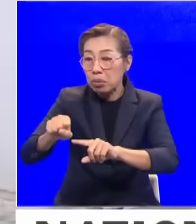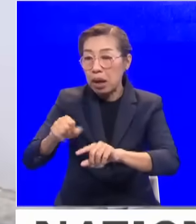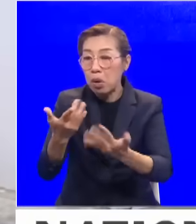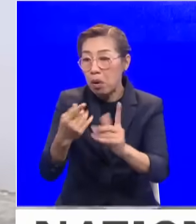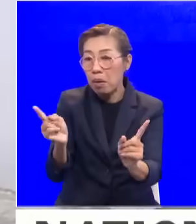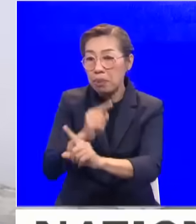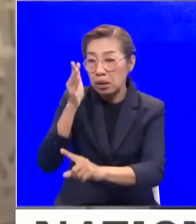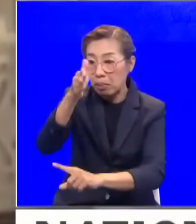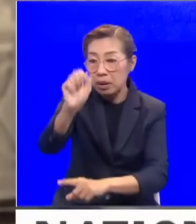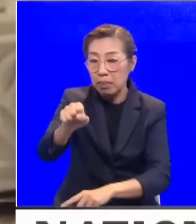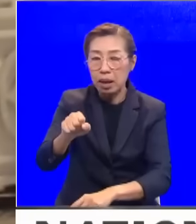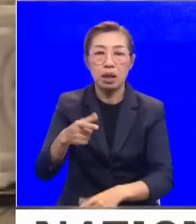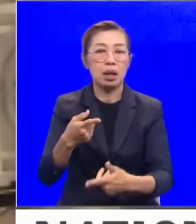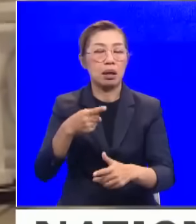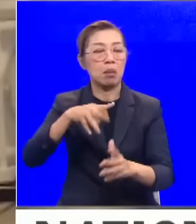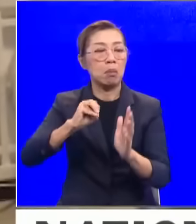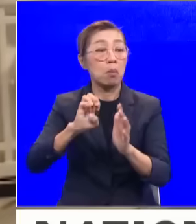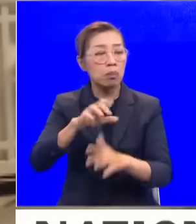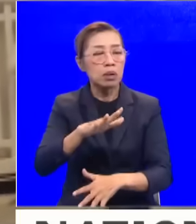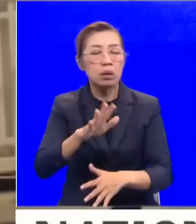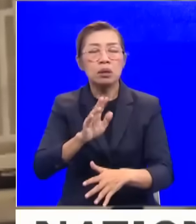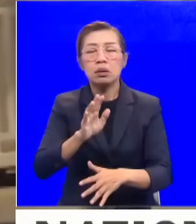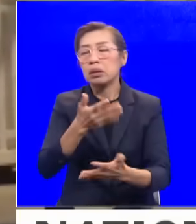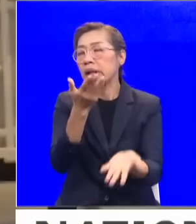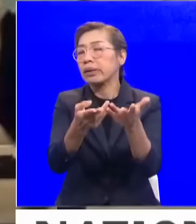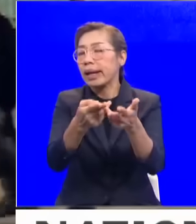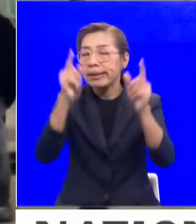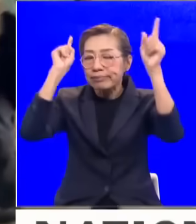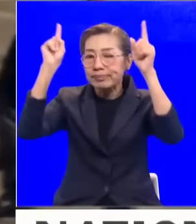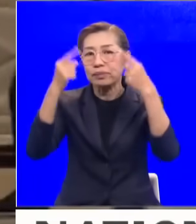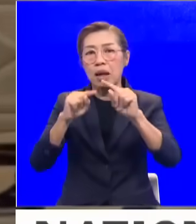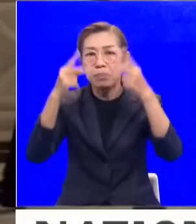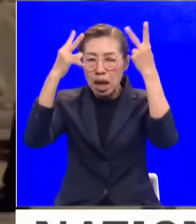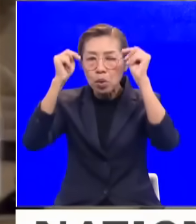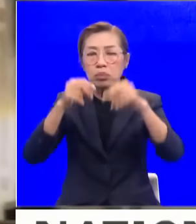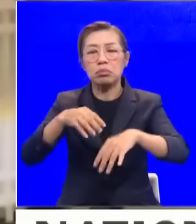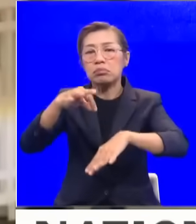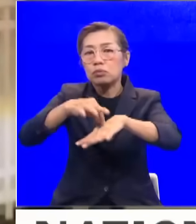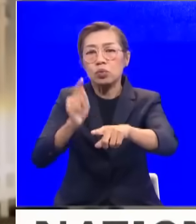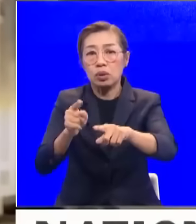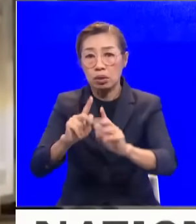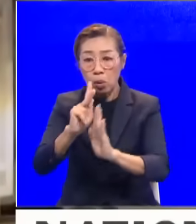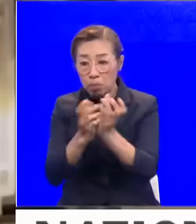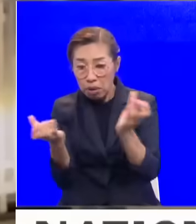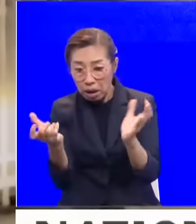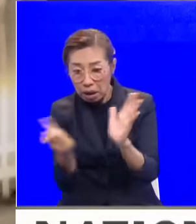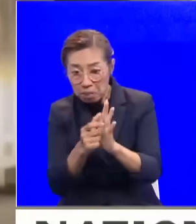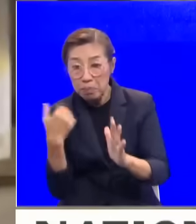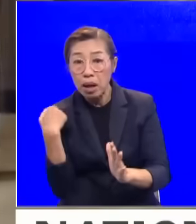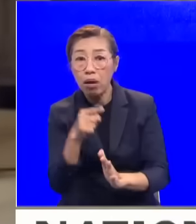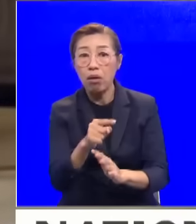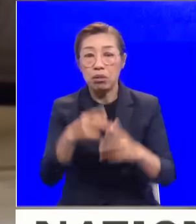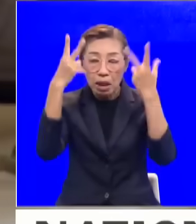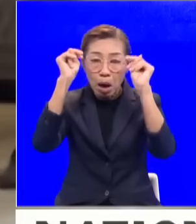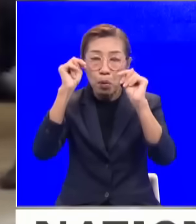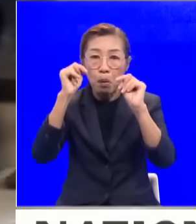ล้วแต่สื่อที่จะไปเรียกกันเป็นนายกก็คือเป็นนายกไม่มีนายกขั้นเวลาในระบบกฎหมายไม่มีนายกขั้นเวลาถ้าเป็นที่ยอมรับของสภา